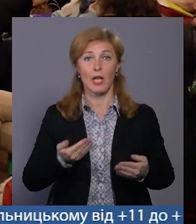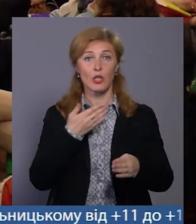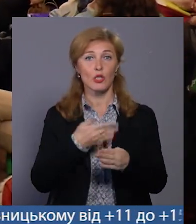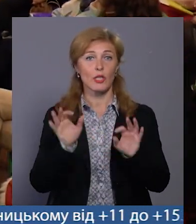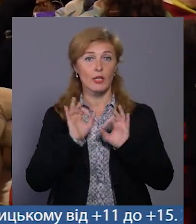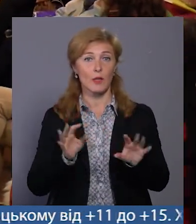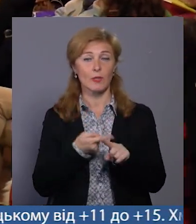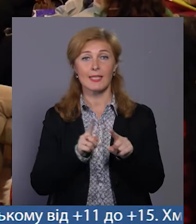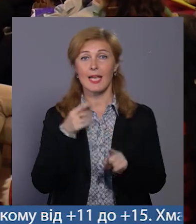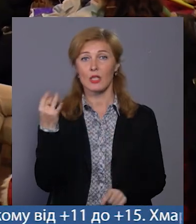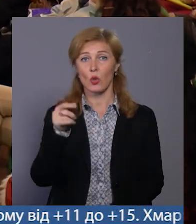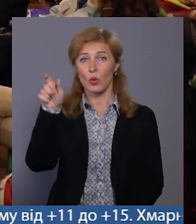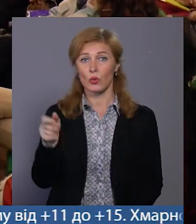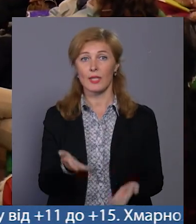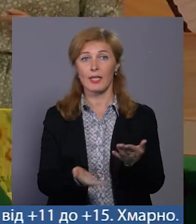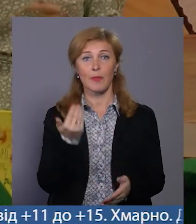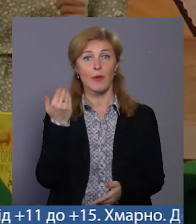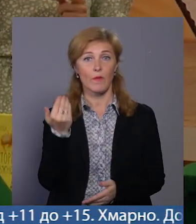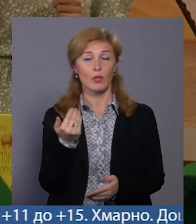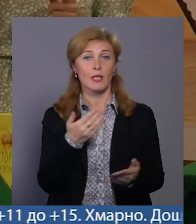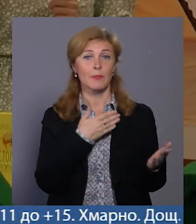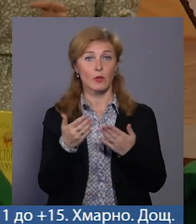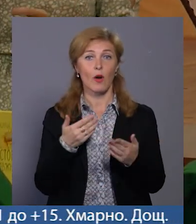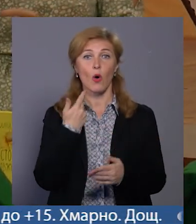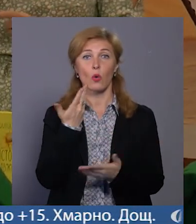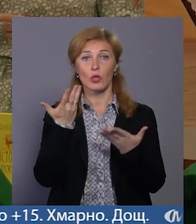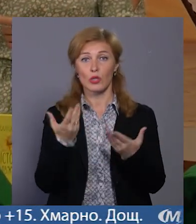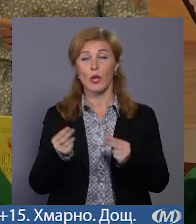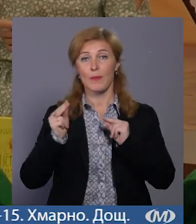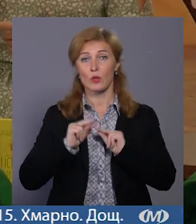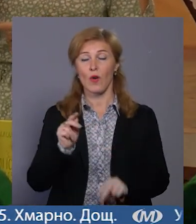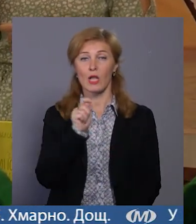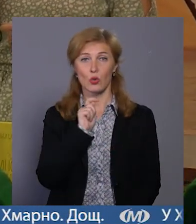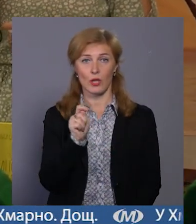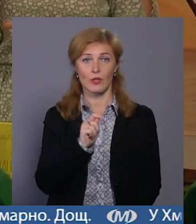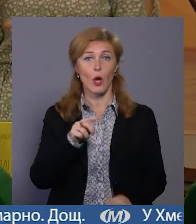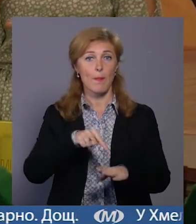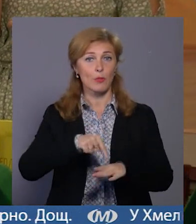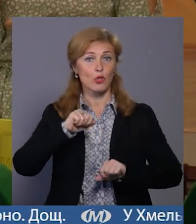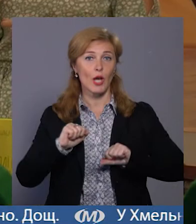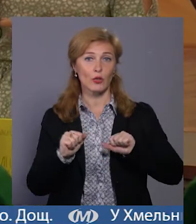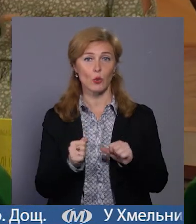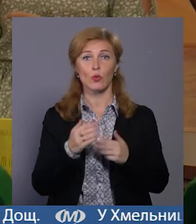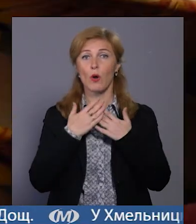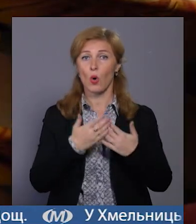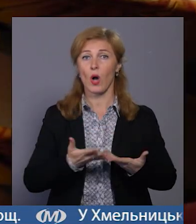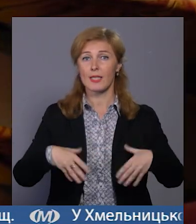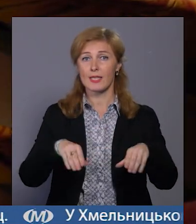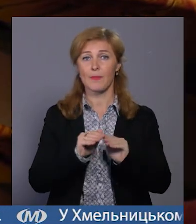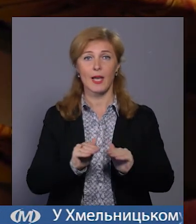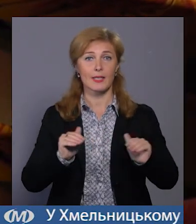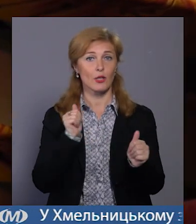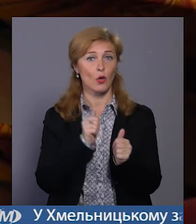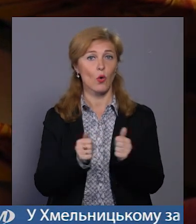розповідей – це історії людей, із якими вона перетиналася, ще коли працювала журналісткою. Почуття, дружба, кохання, сім'я, діти – кожен